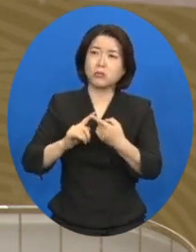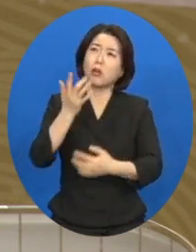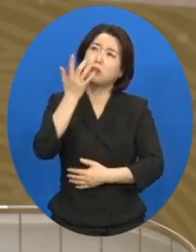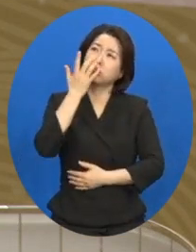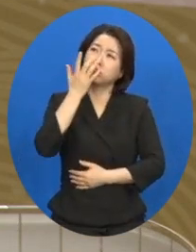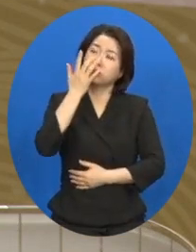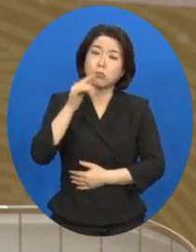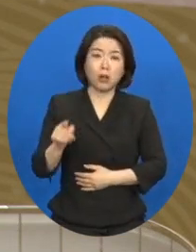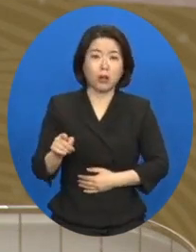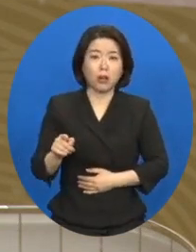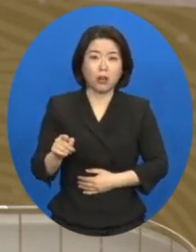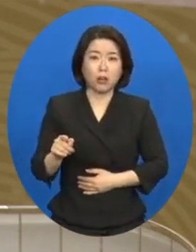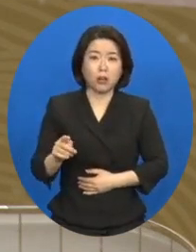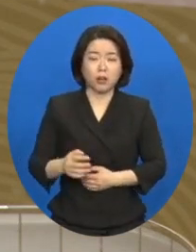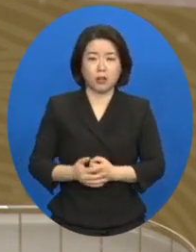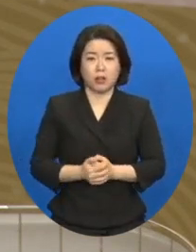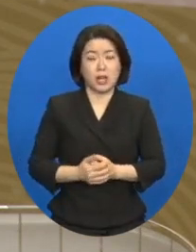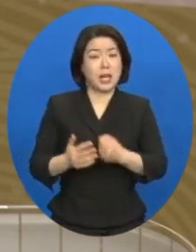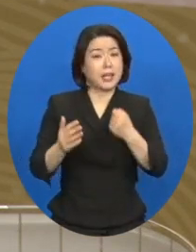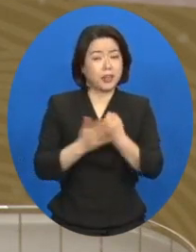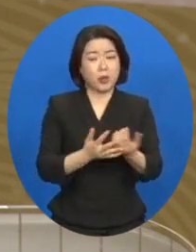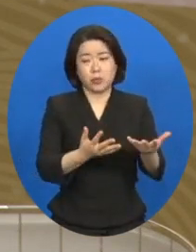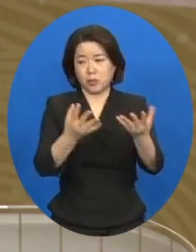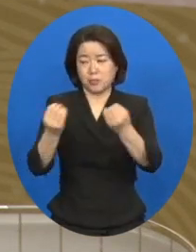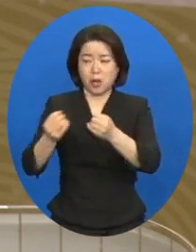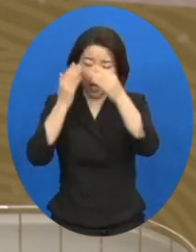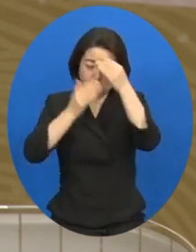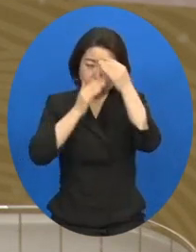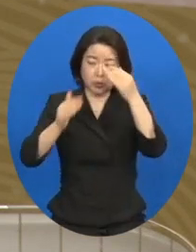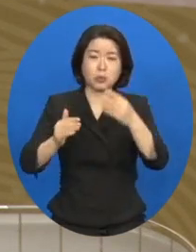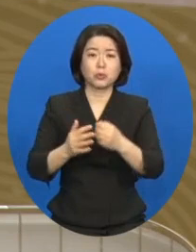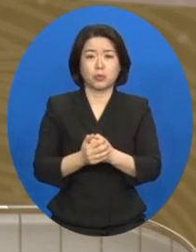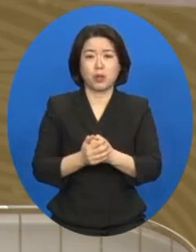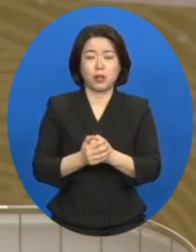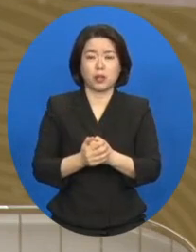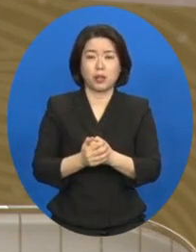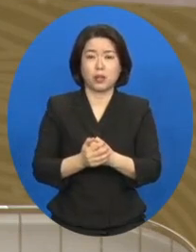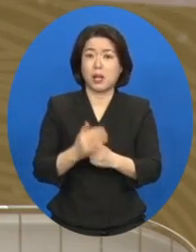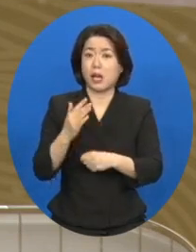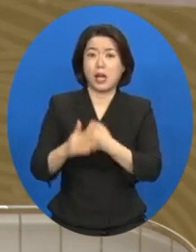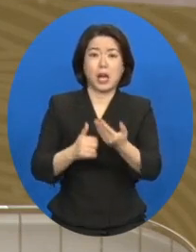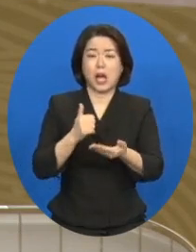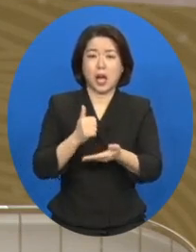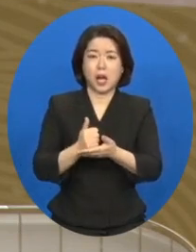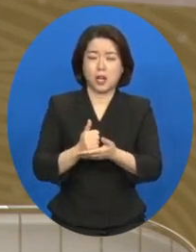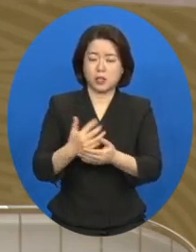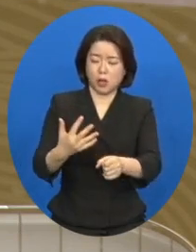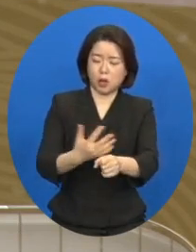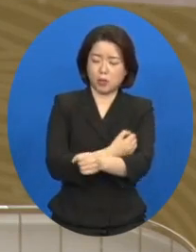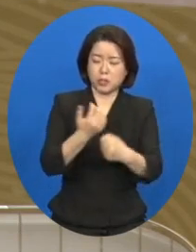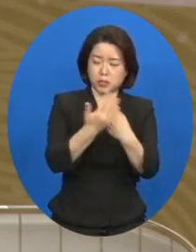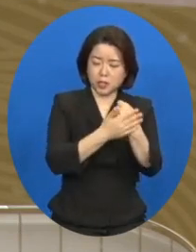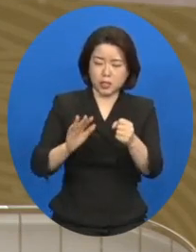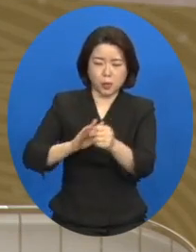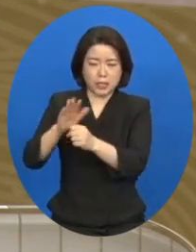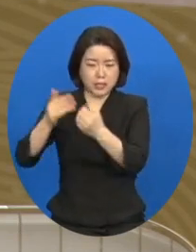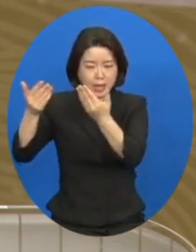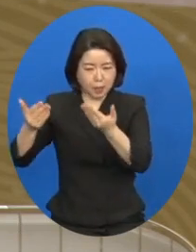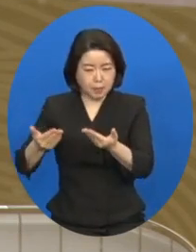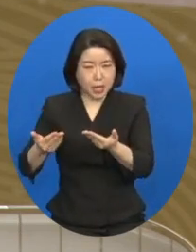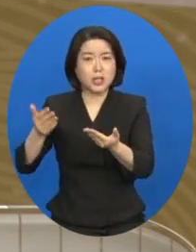거예요. 그래서 많은 성도들이 하나님의 엄청난 은혜와 사랑을